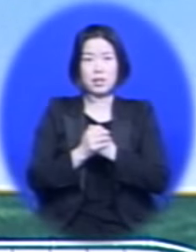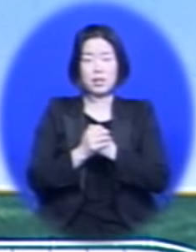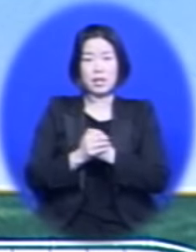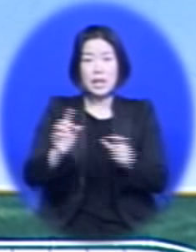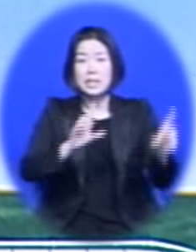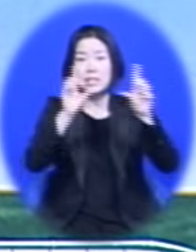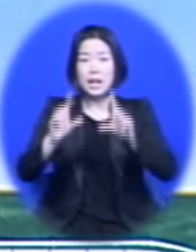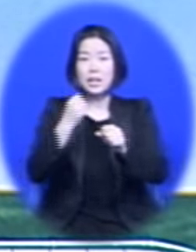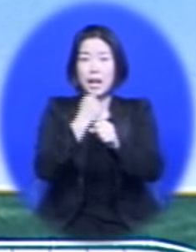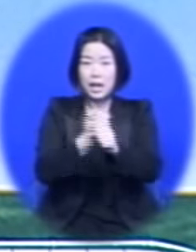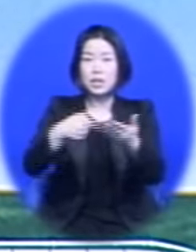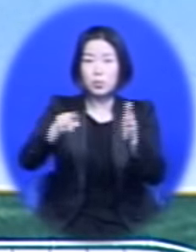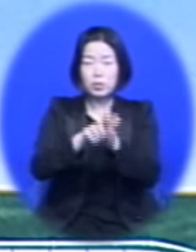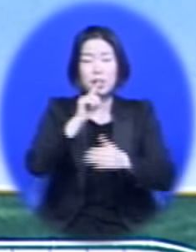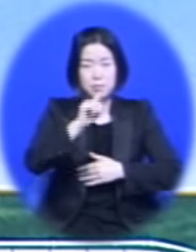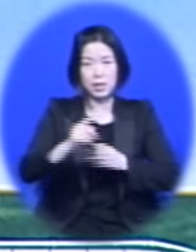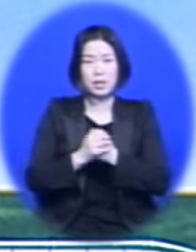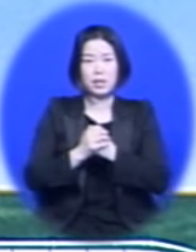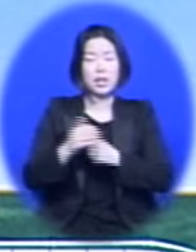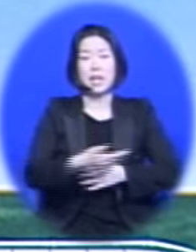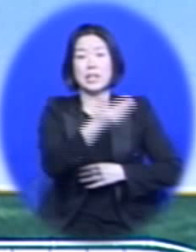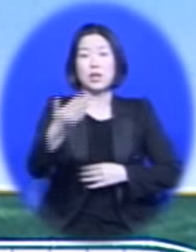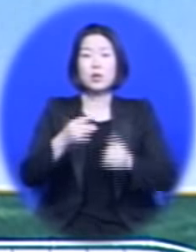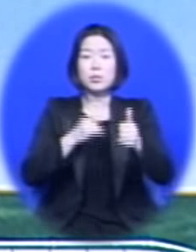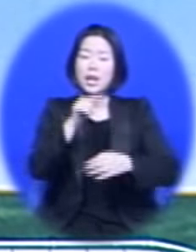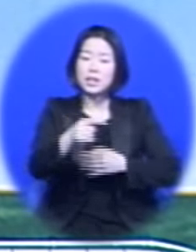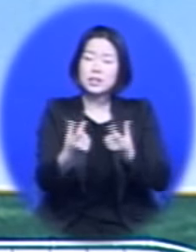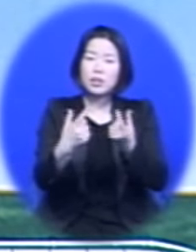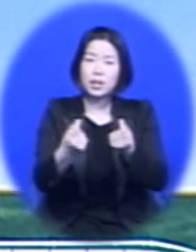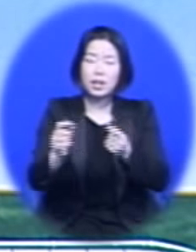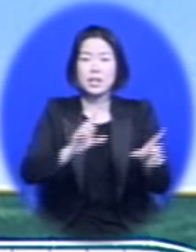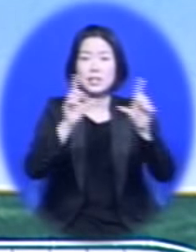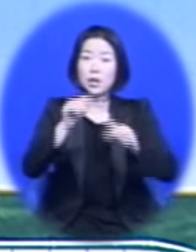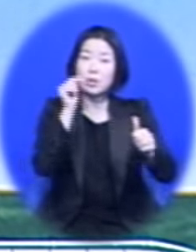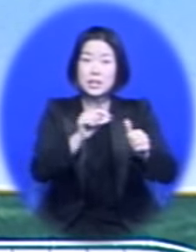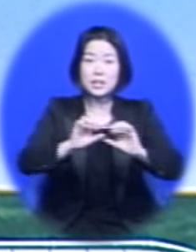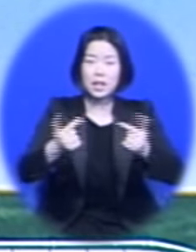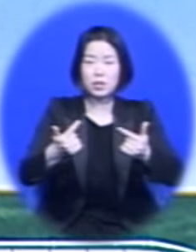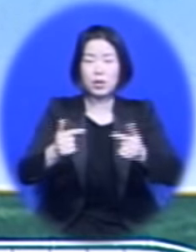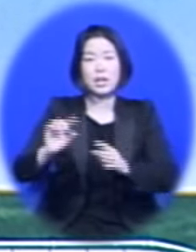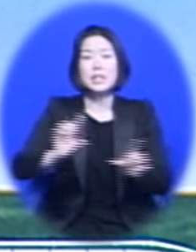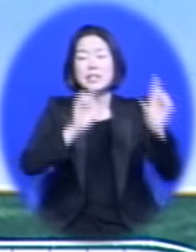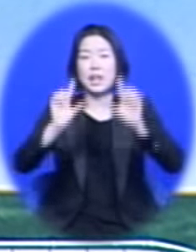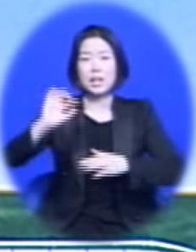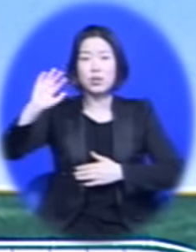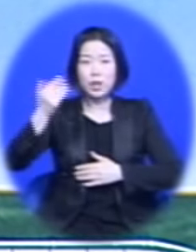살게 하려 한다 그랬습니다. 여러분들 보고 그렇게 살으라 그런 게 아니고 살게 될